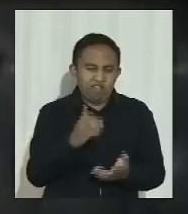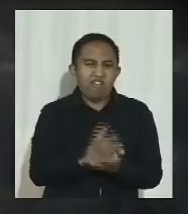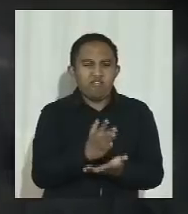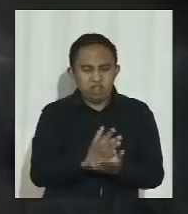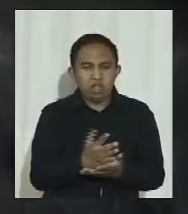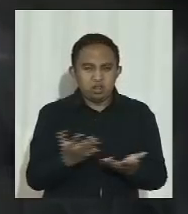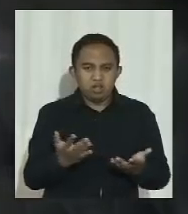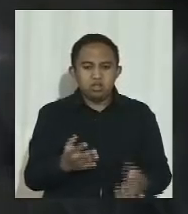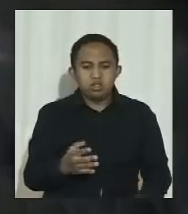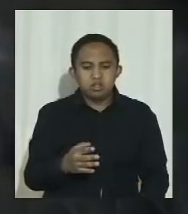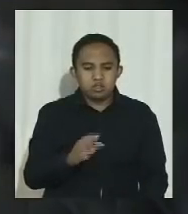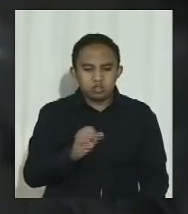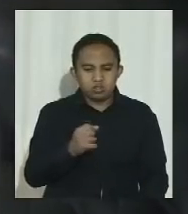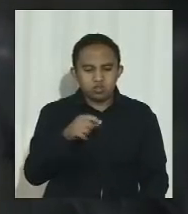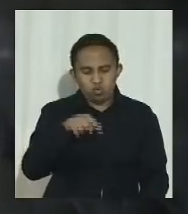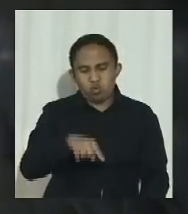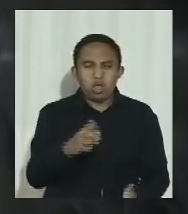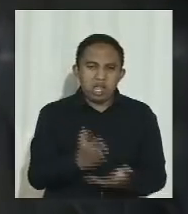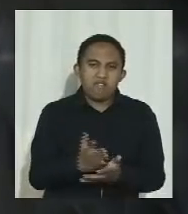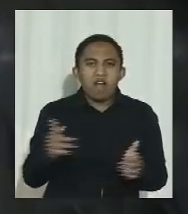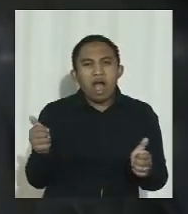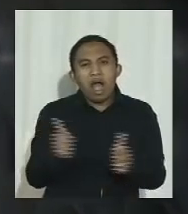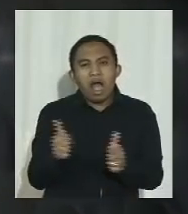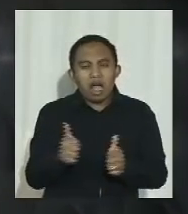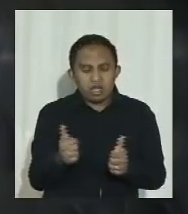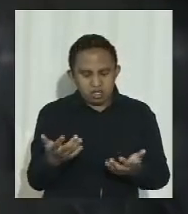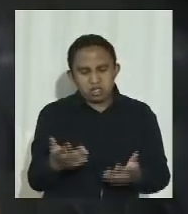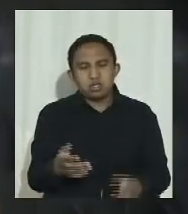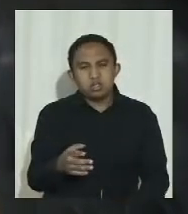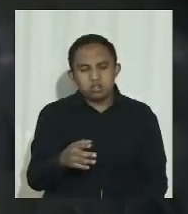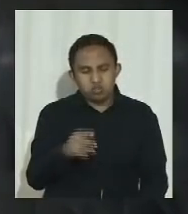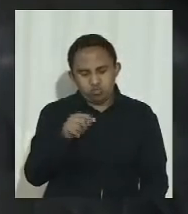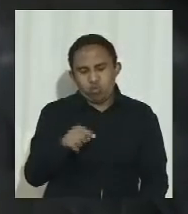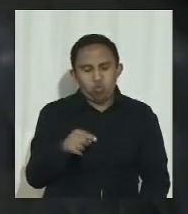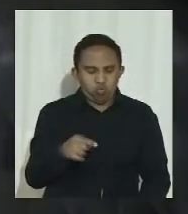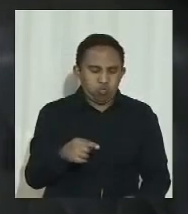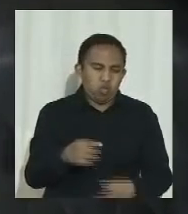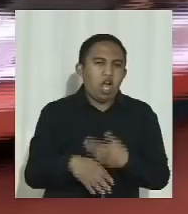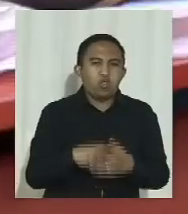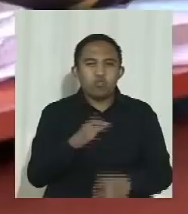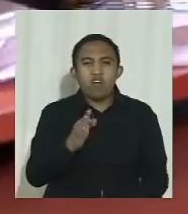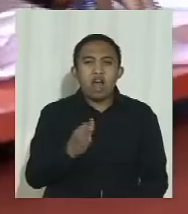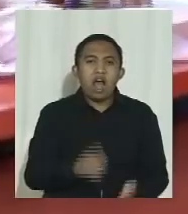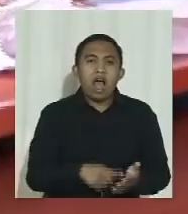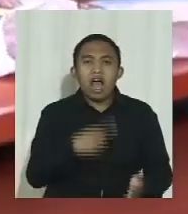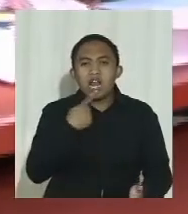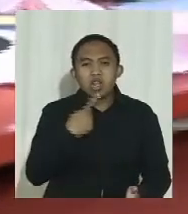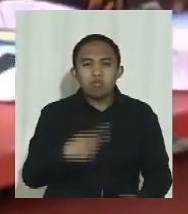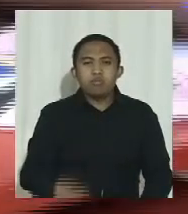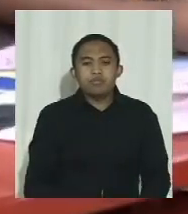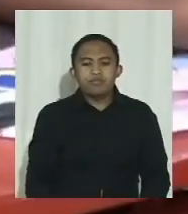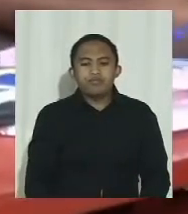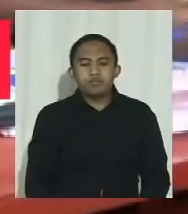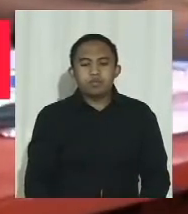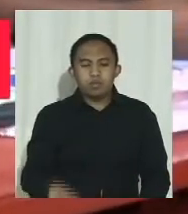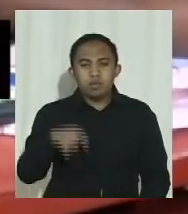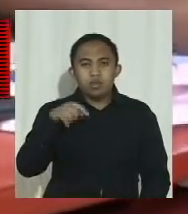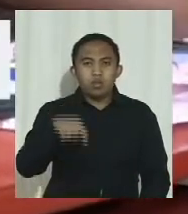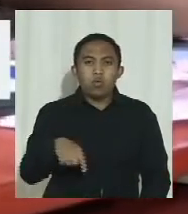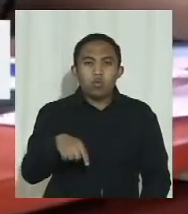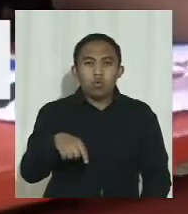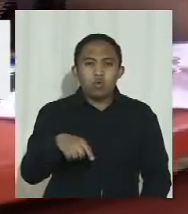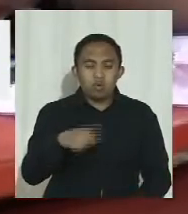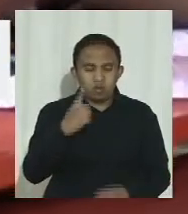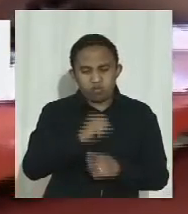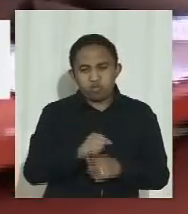zao satria tena efa akatoka isika matoa afaka manao a fanadinana andrana isika. Ho an'ity iray volana farany ity moa dia mbola